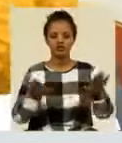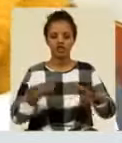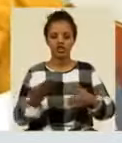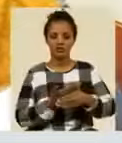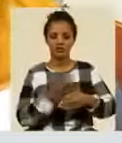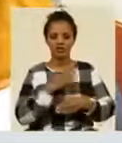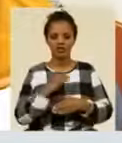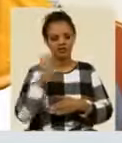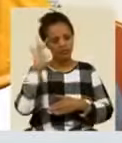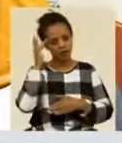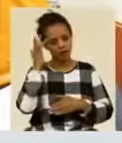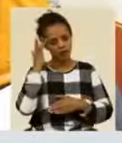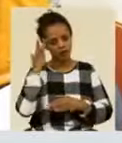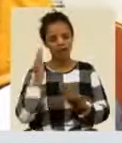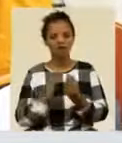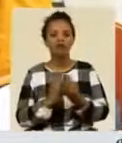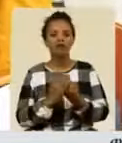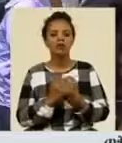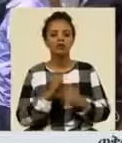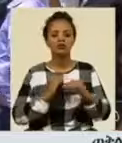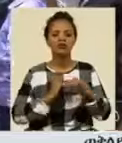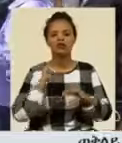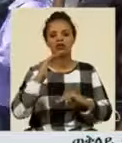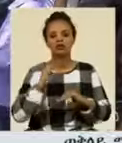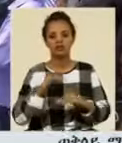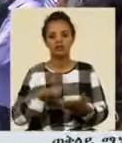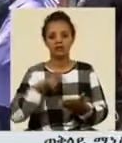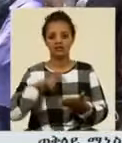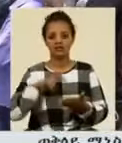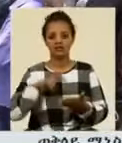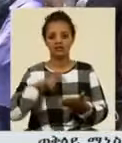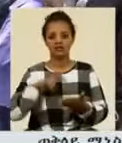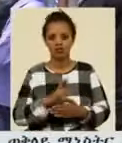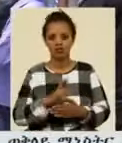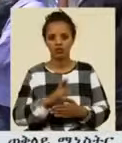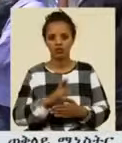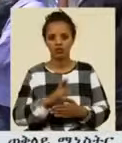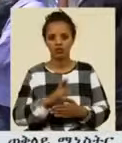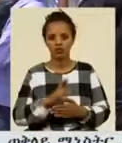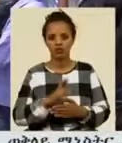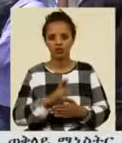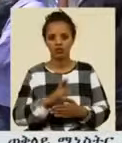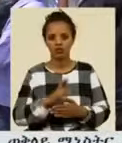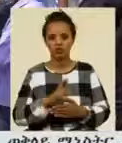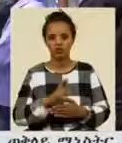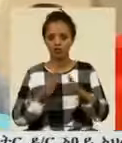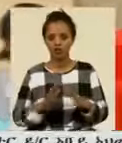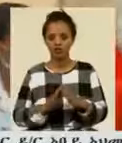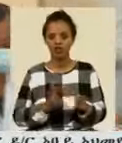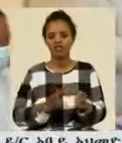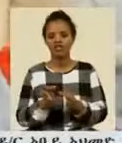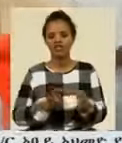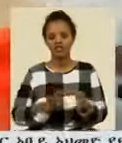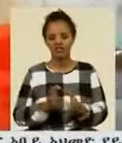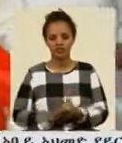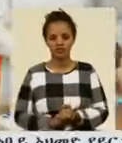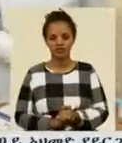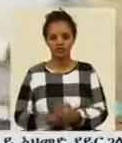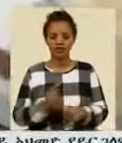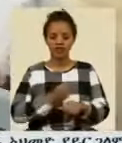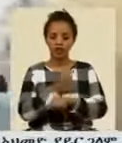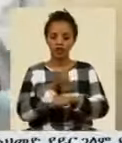ከመክታትና ታማሚዎችን ለመንከባከብም ይበልጥ እንደሚያነሳሳቸው ነው ክትባቱን የወሰዱ የጤና ባለሙያዎች እየገለጹት። ተቋም